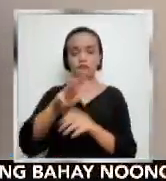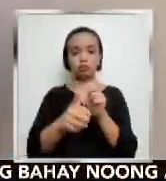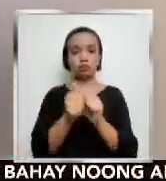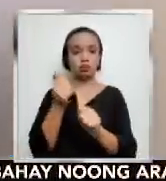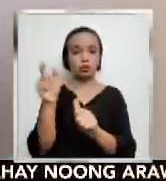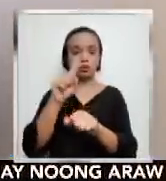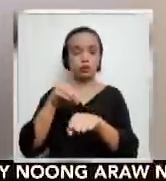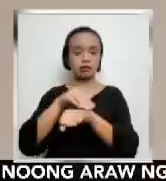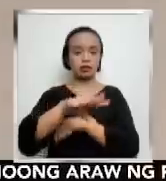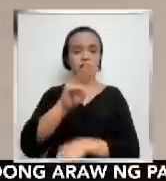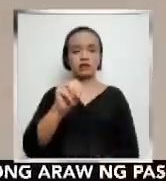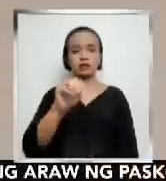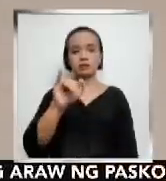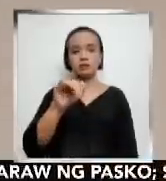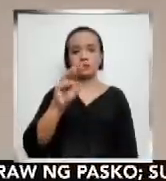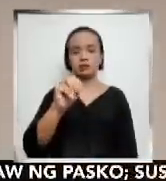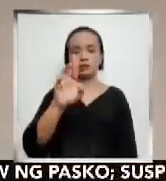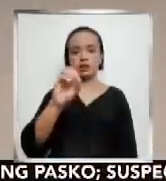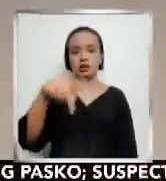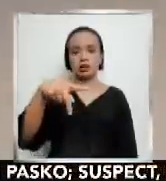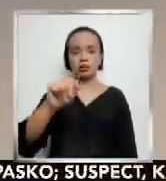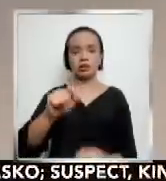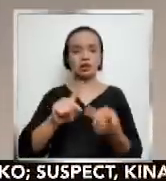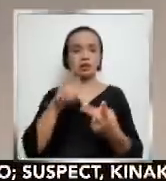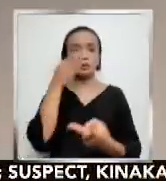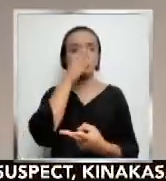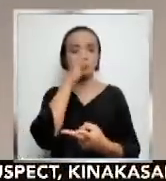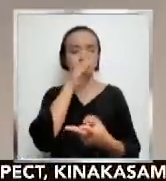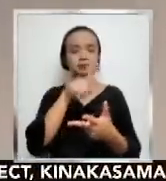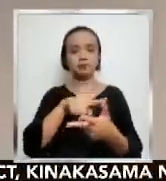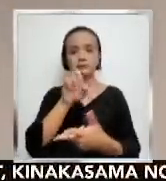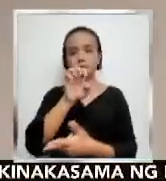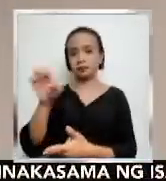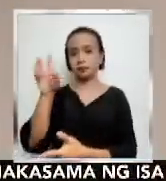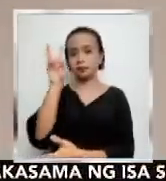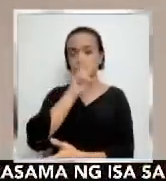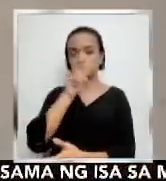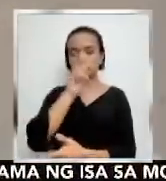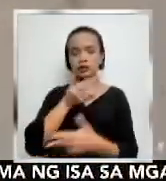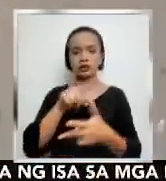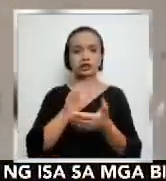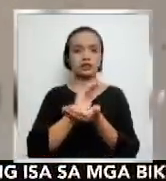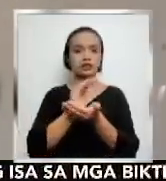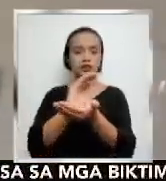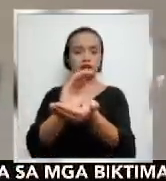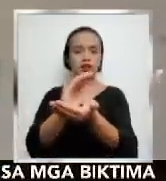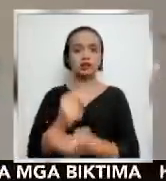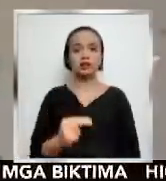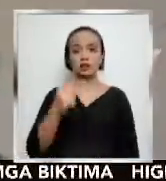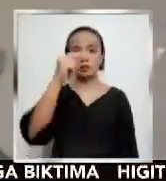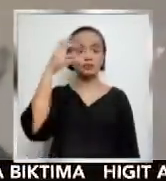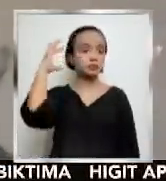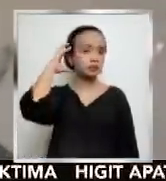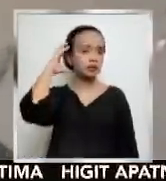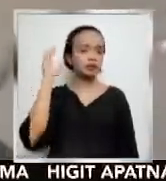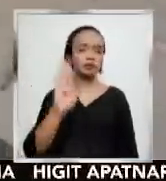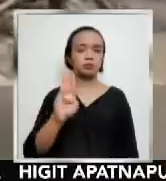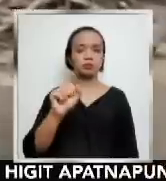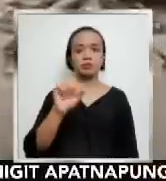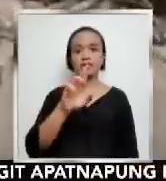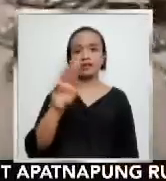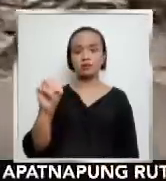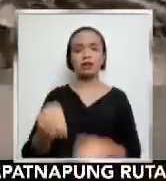Mimaropa, Bicol, Eastern Visayas, Zamboanga Peninsula, Northern Mindanao at BARMM. 13 ang